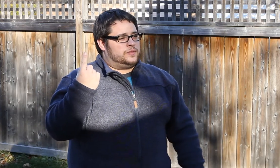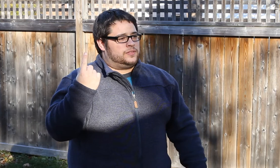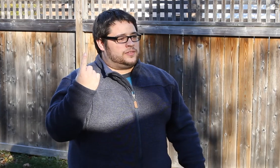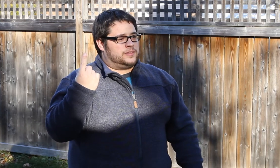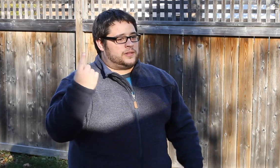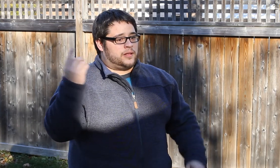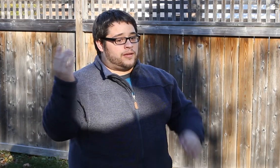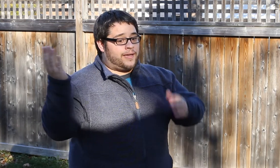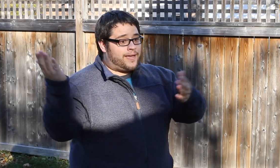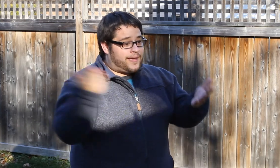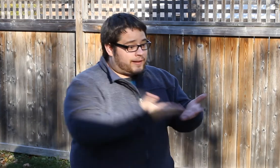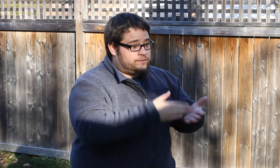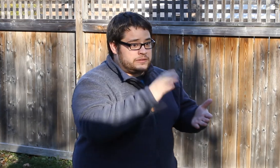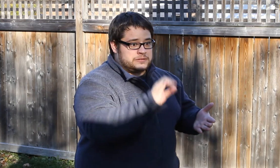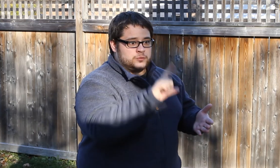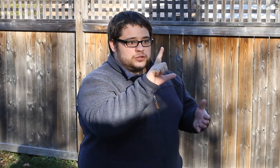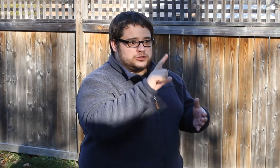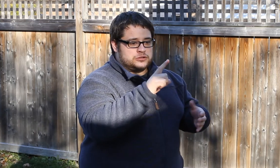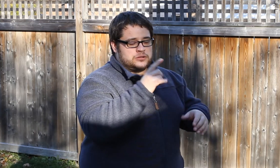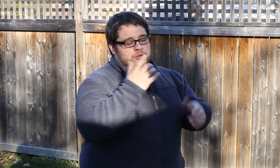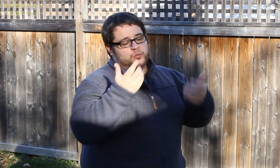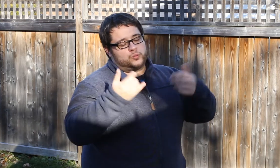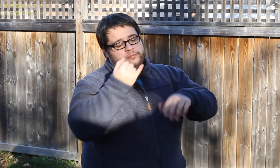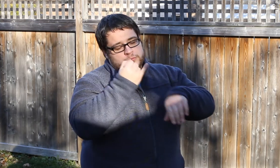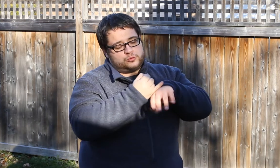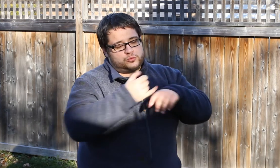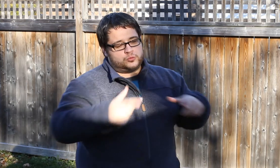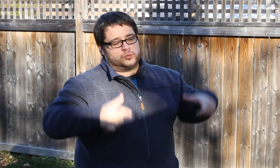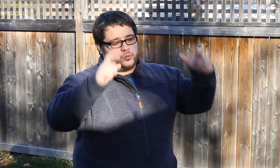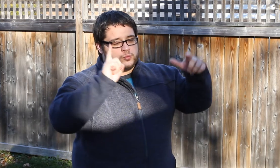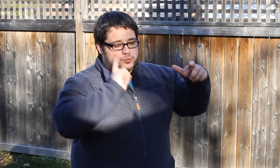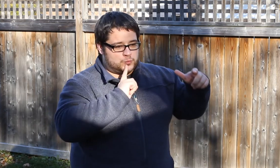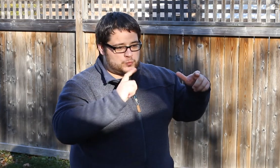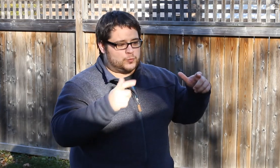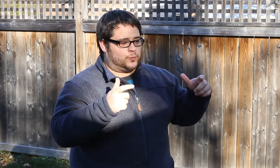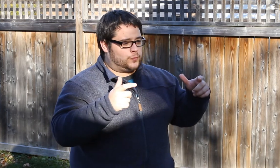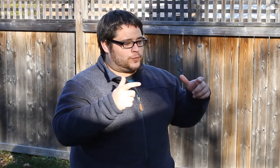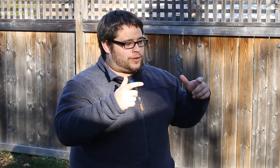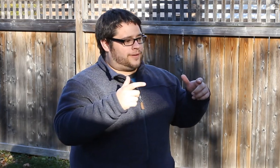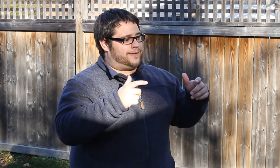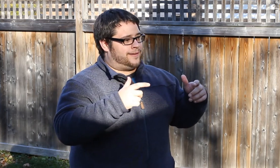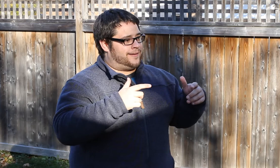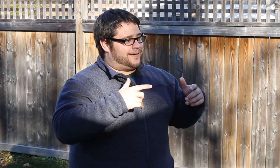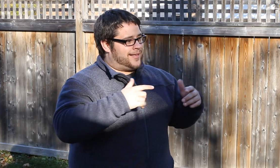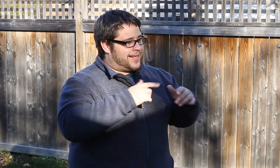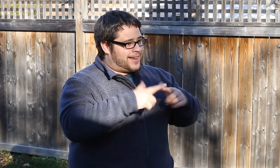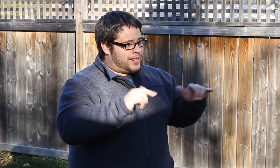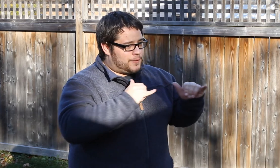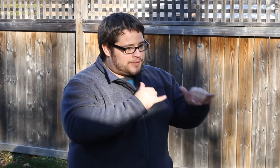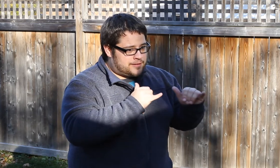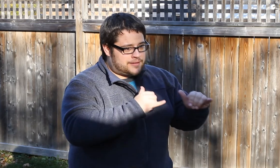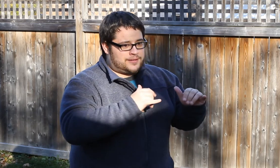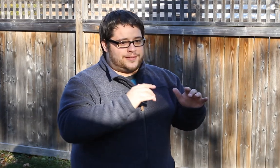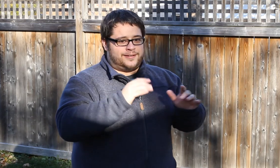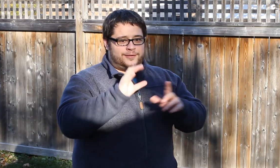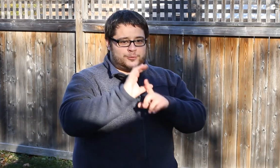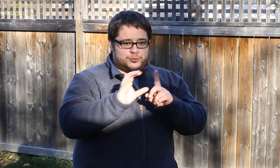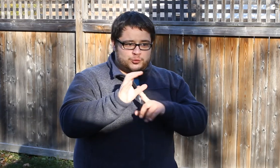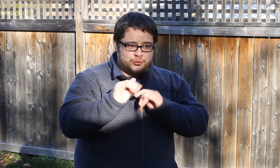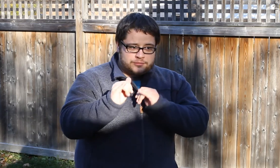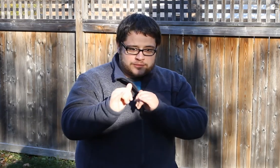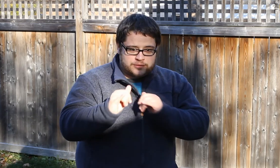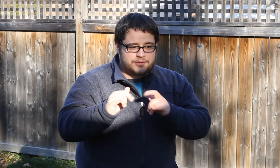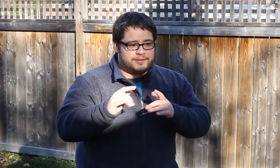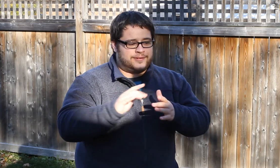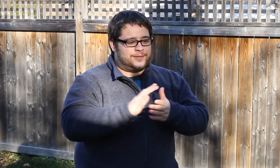Donc, quand ils arrivent au Centre Jules Léger ou à l'Institut des sourds, eh bien, à ce moment-là, ils découvrent une langue identique,